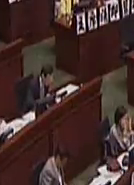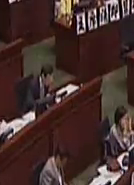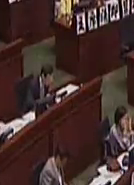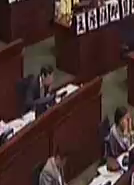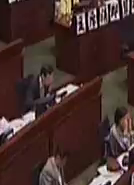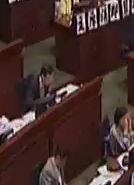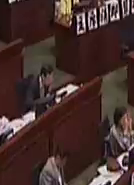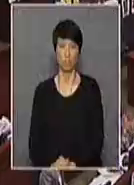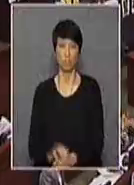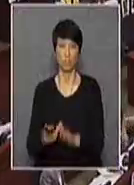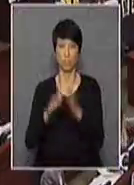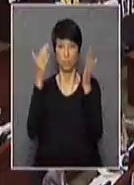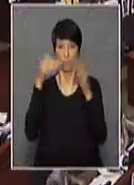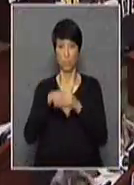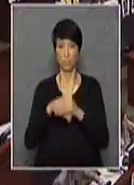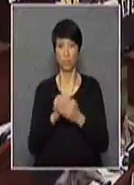開始表決。